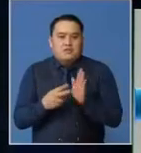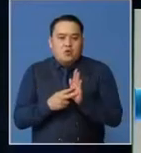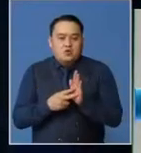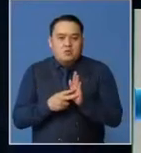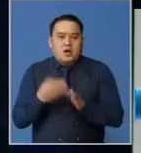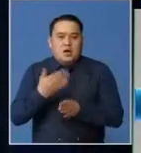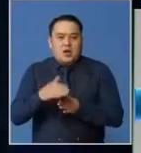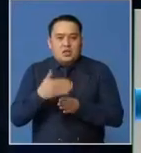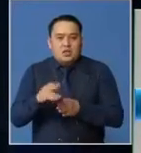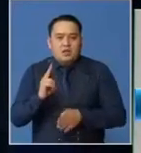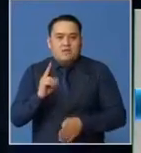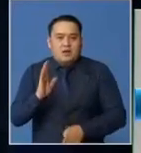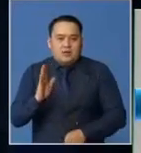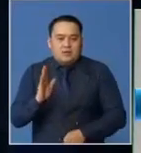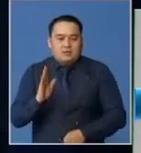458 кредитных квартир.